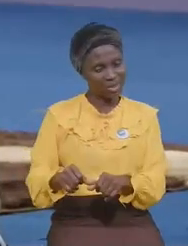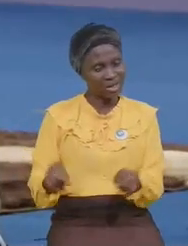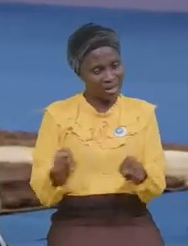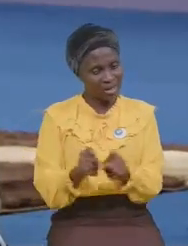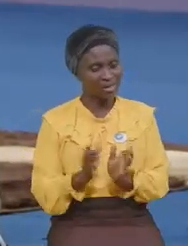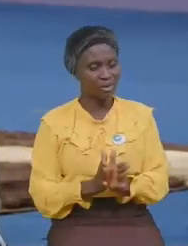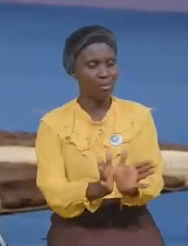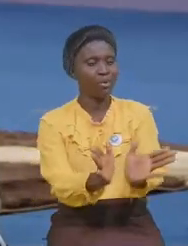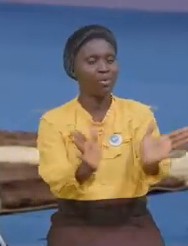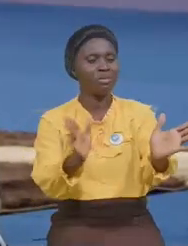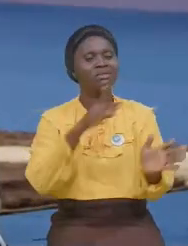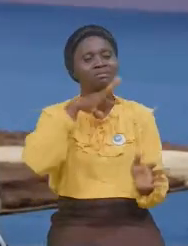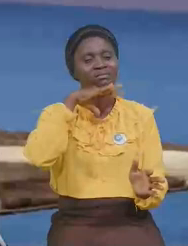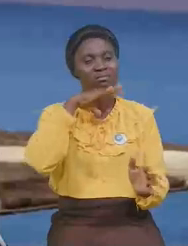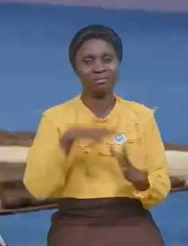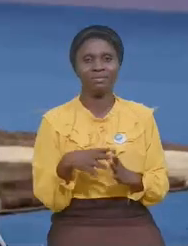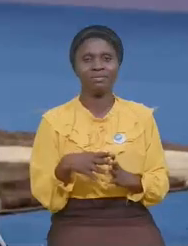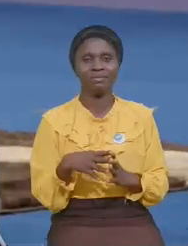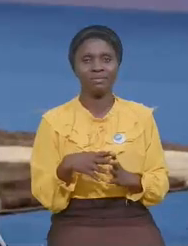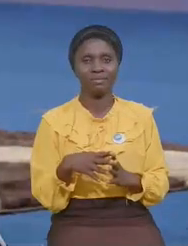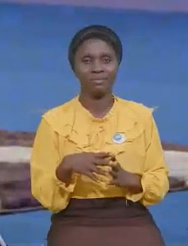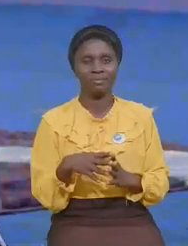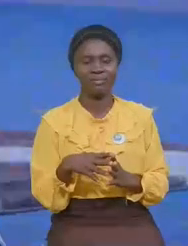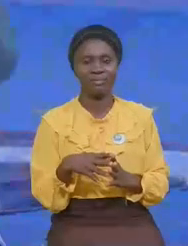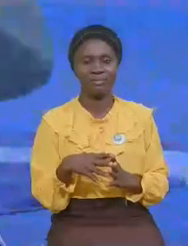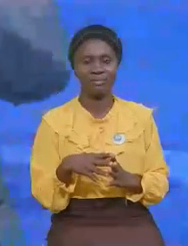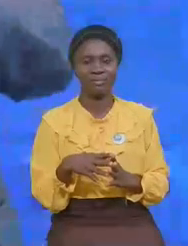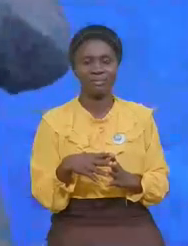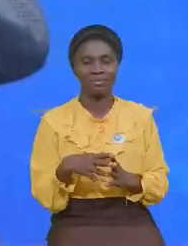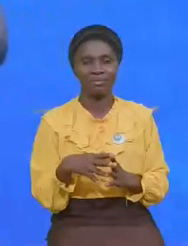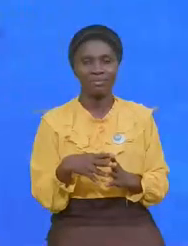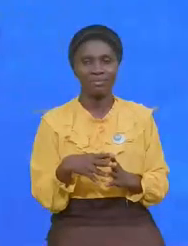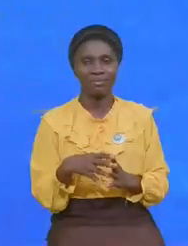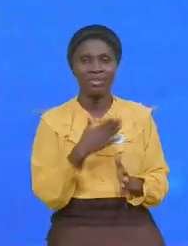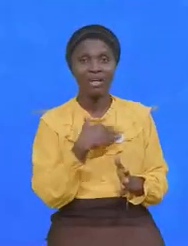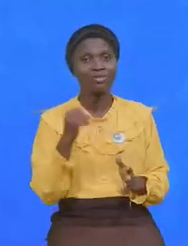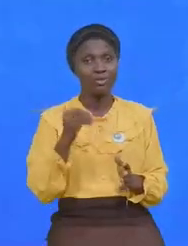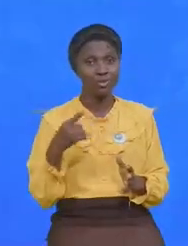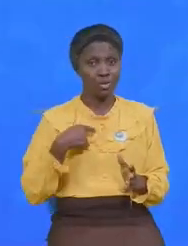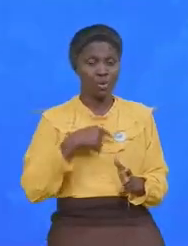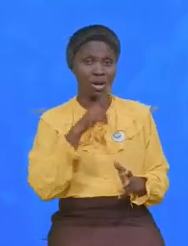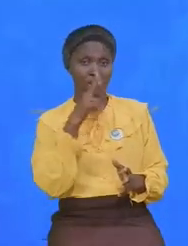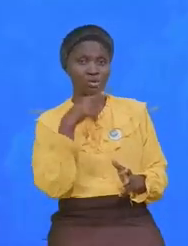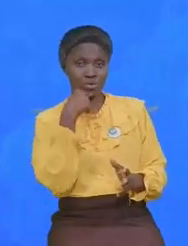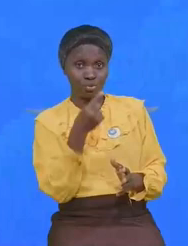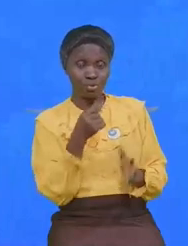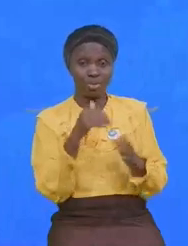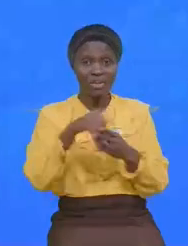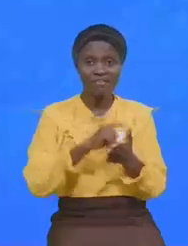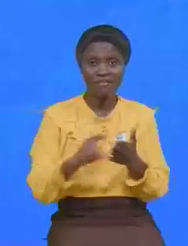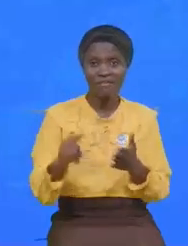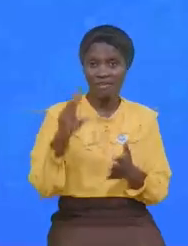Que si je ne vois pas Jésus, je vais demeurer toujours le publicain, la poubelle publique. Donc c'est dit au verset